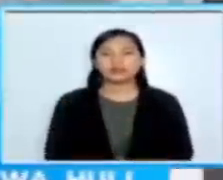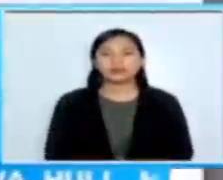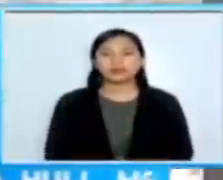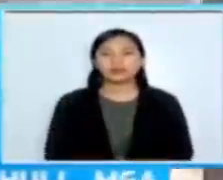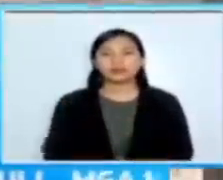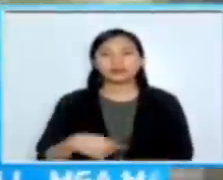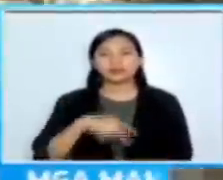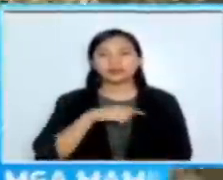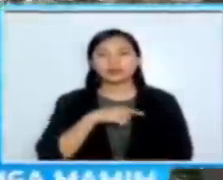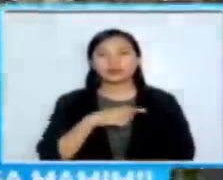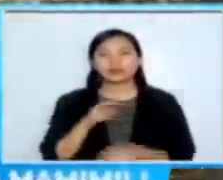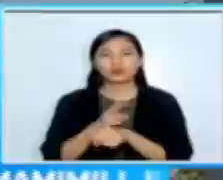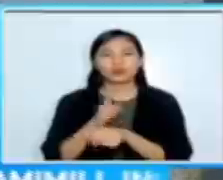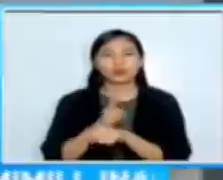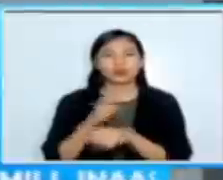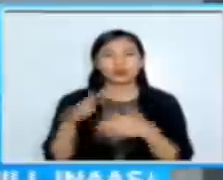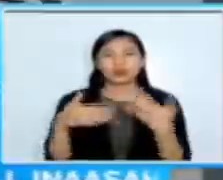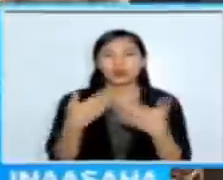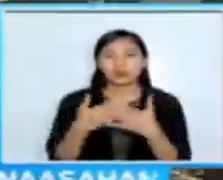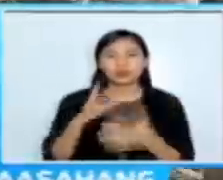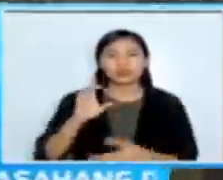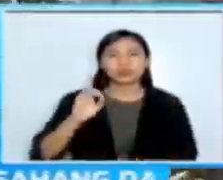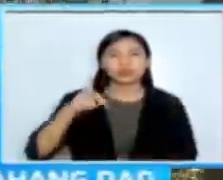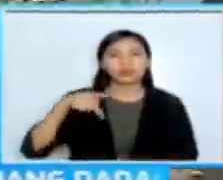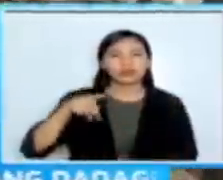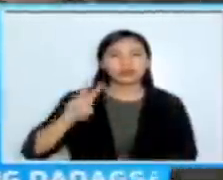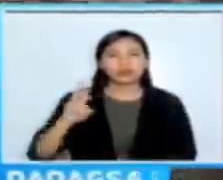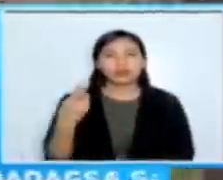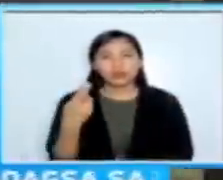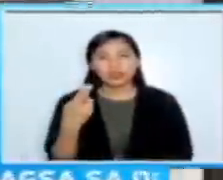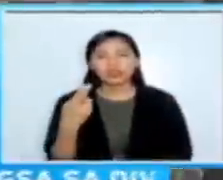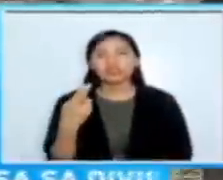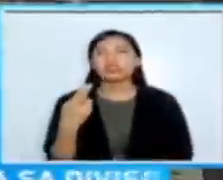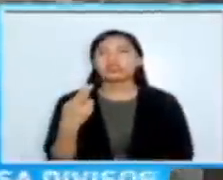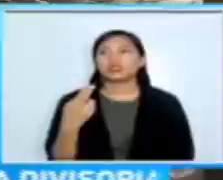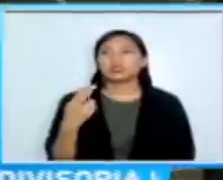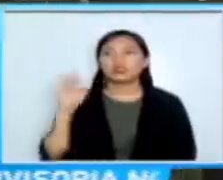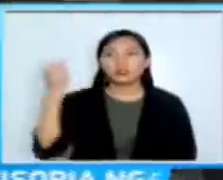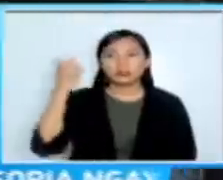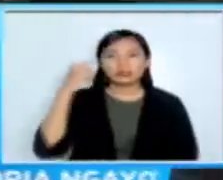no, DPWH, Provincial Government Engineering, yung pag-clearing na.